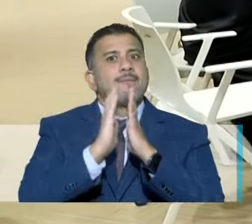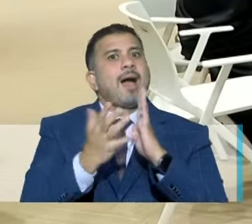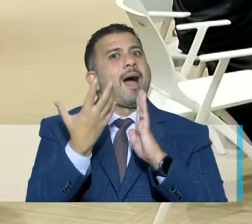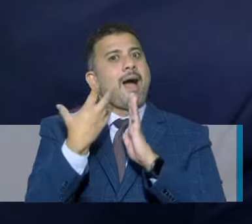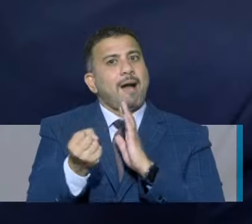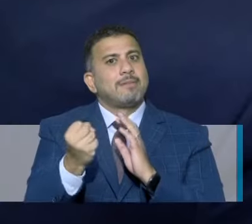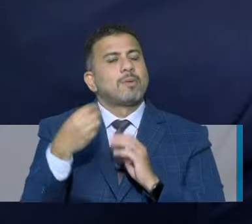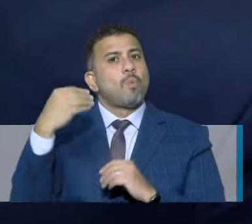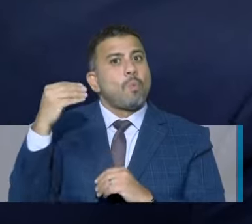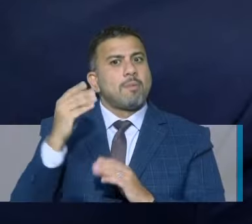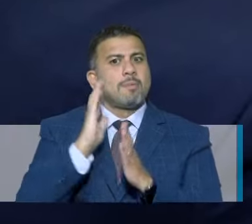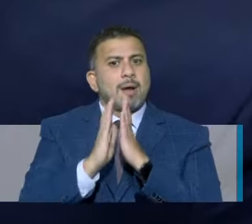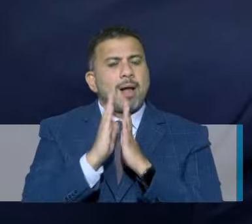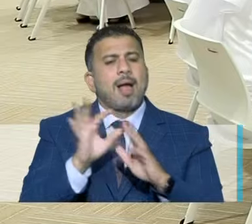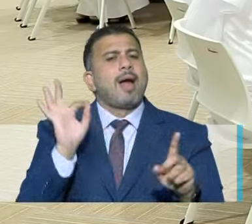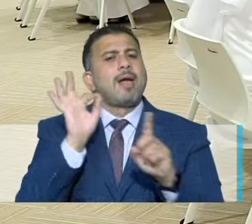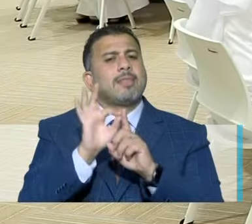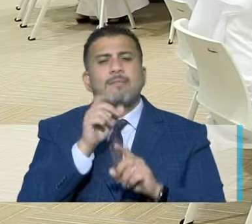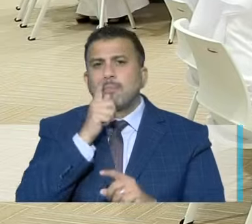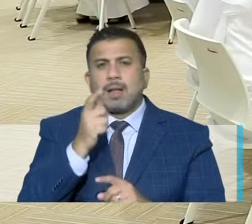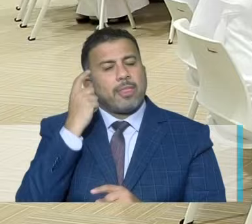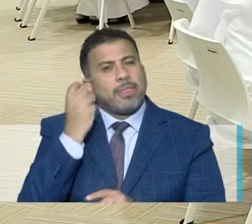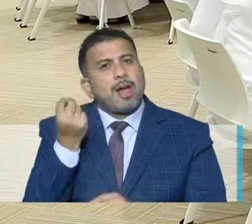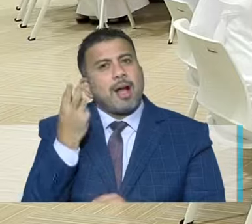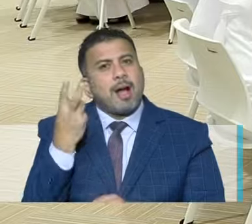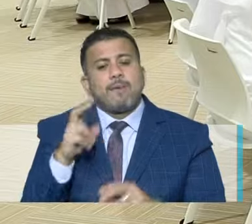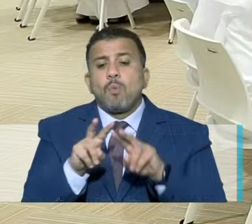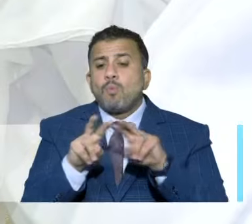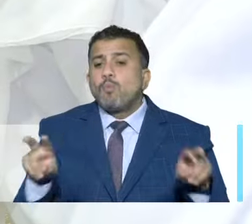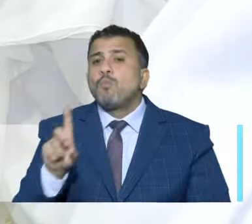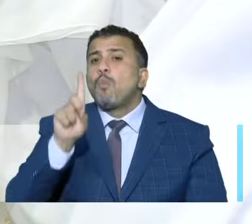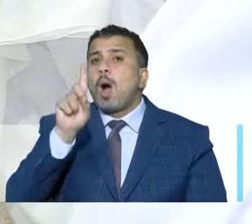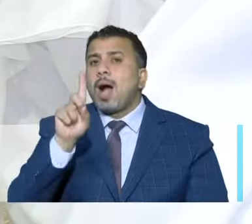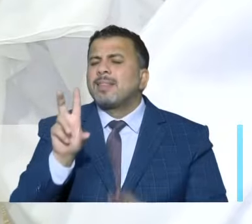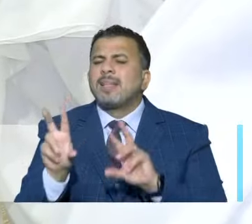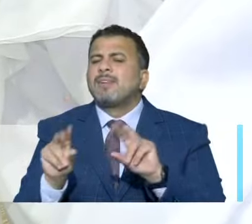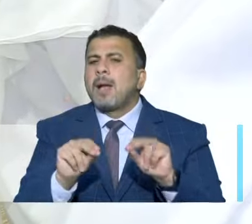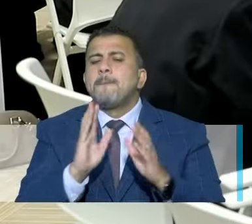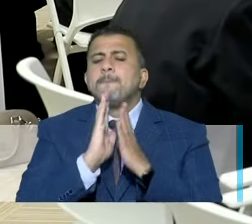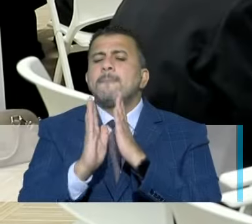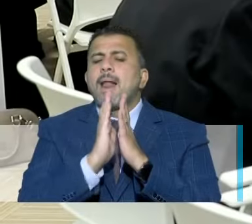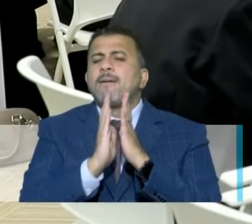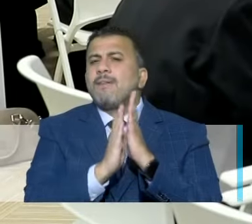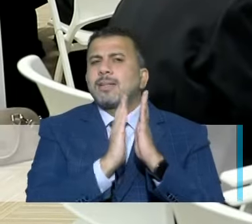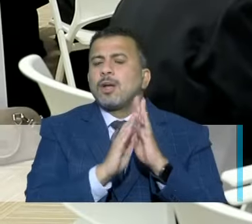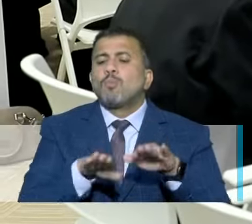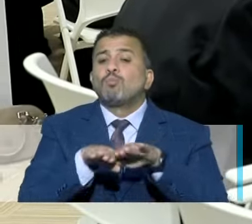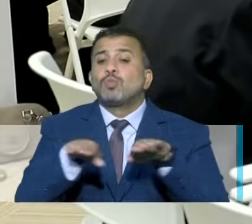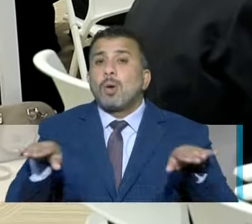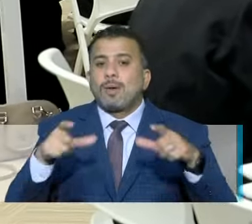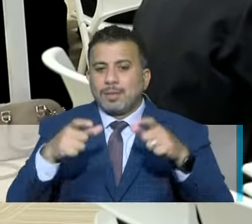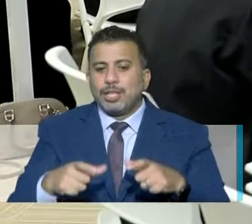لضمان تحقيق الأهداف المرجوة وإرساء ثقافة موحدة في التعامل مع الملفات على مستوى